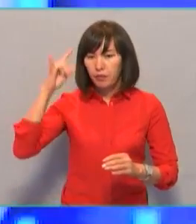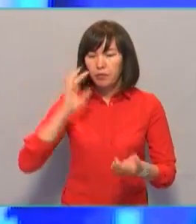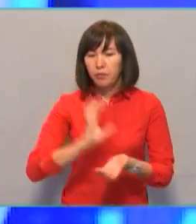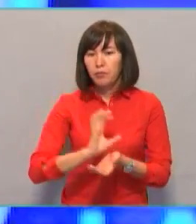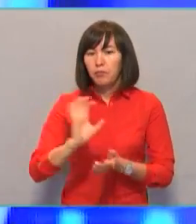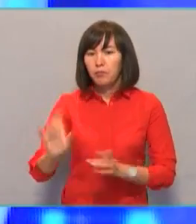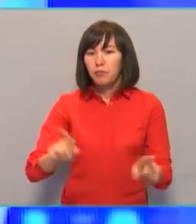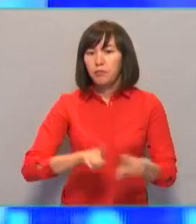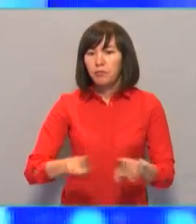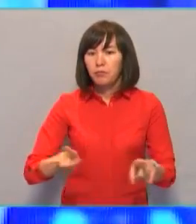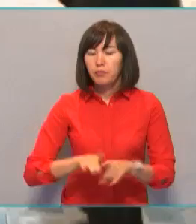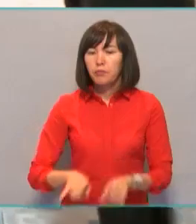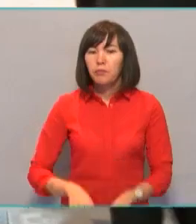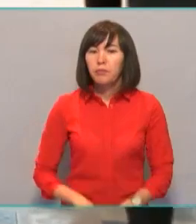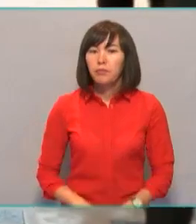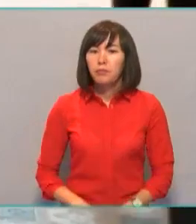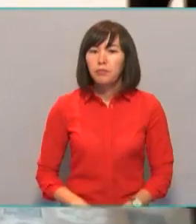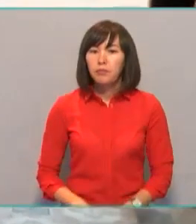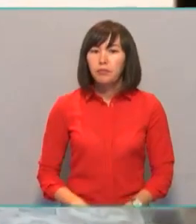жолдауы насихатталды.